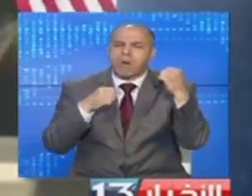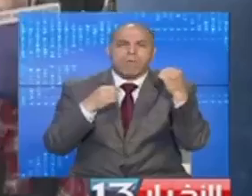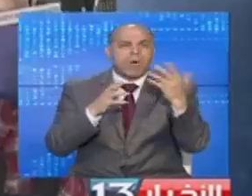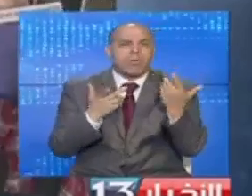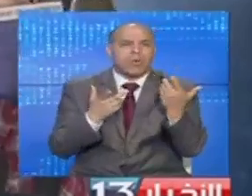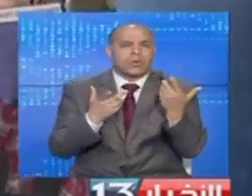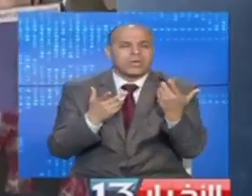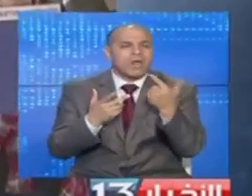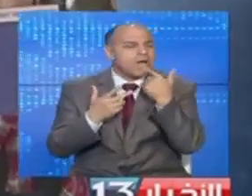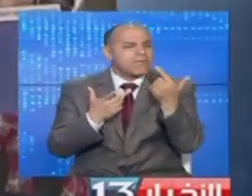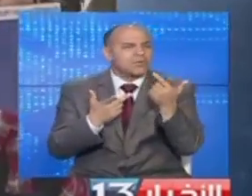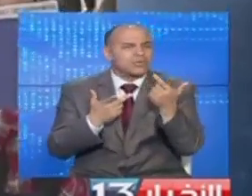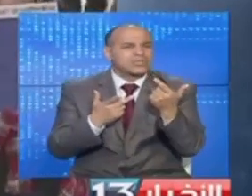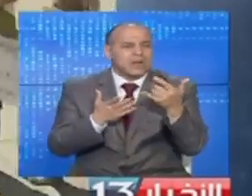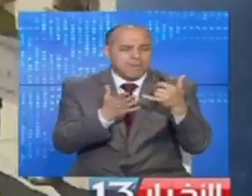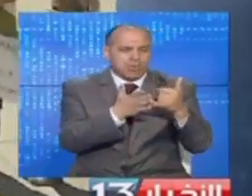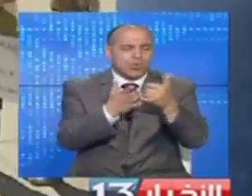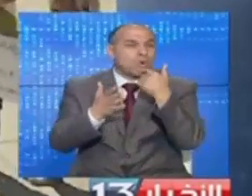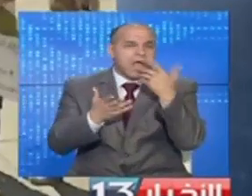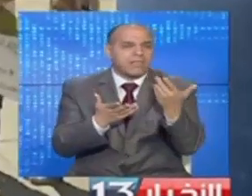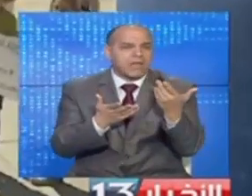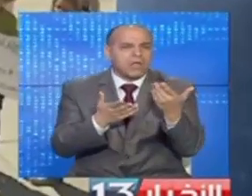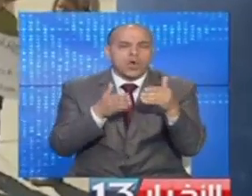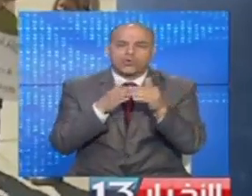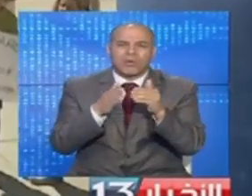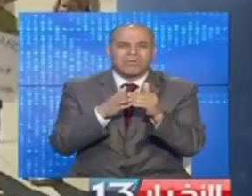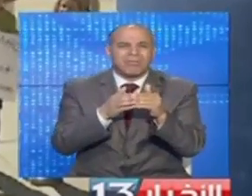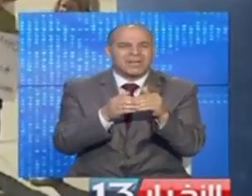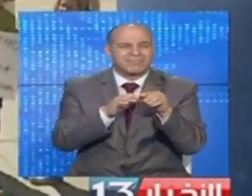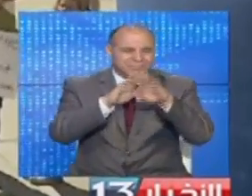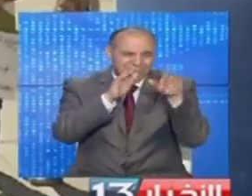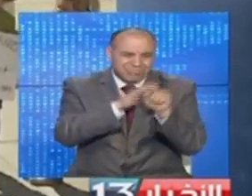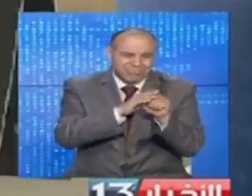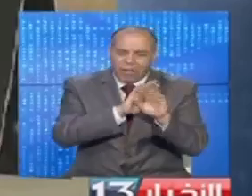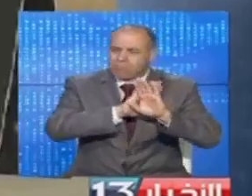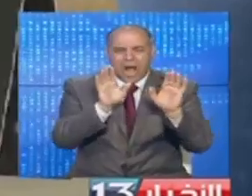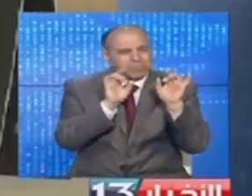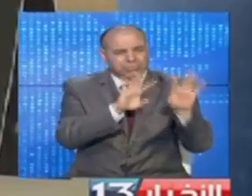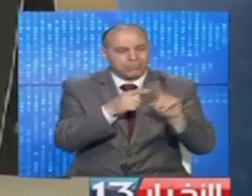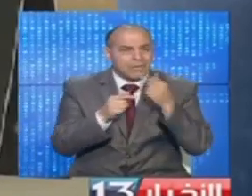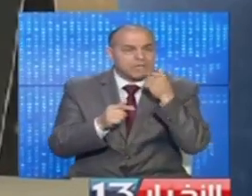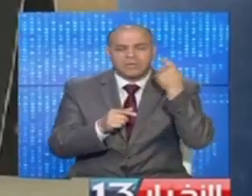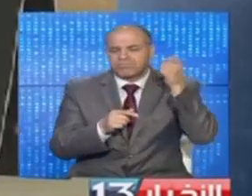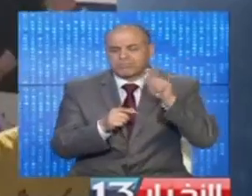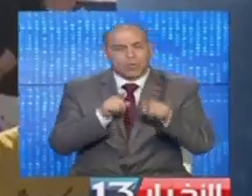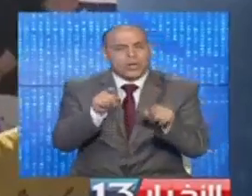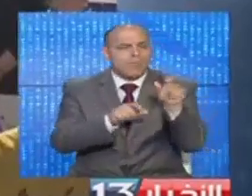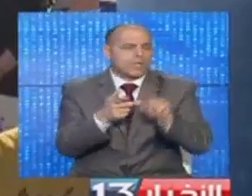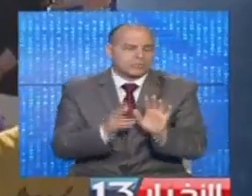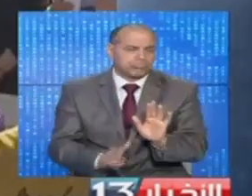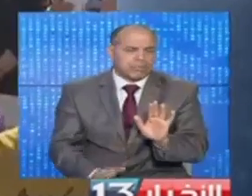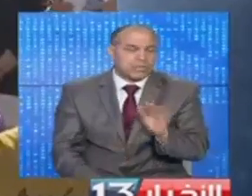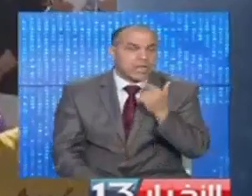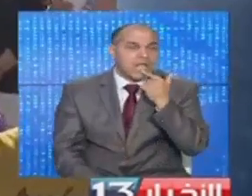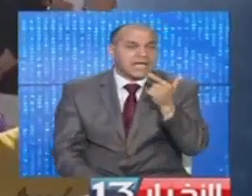غرار كاليفورنيا مروراً بتكساس وأوهايو للمطالبة بإنهاء إجراءات الحجر الصحي المفروضة على المواطنين